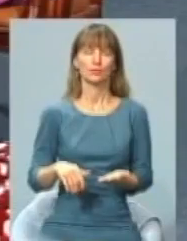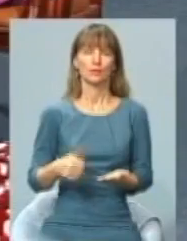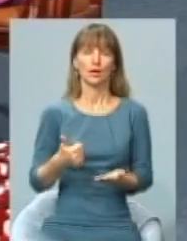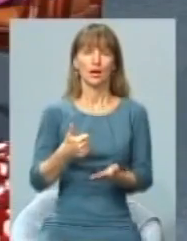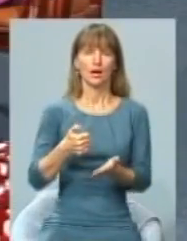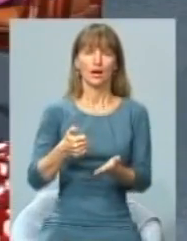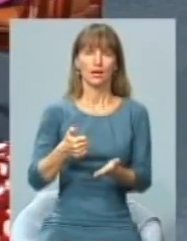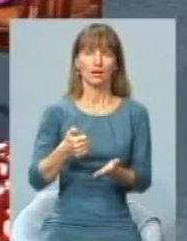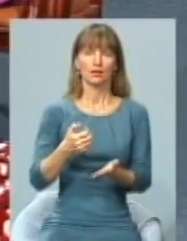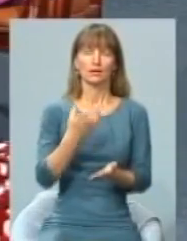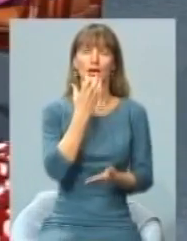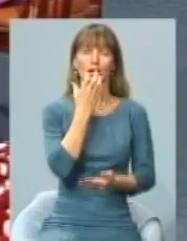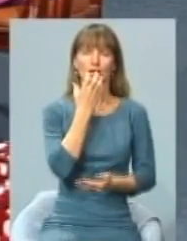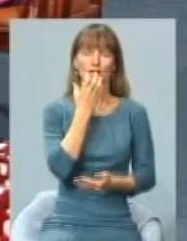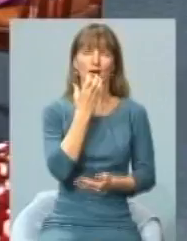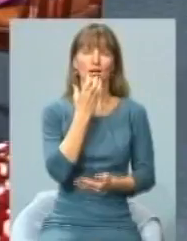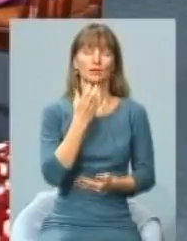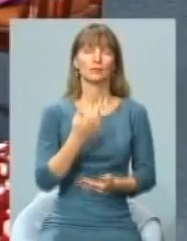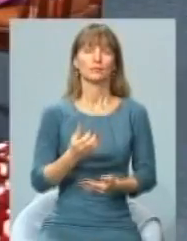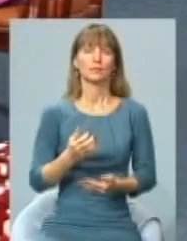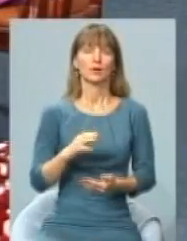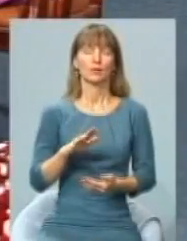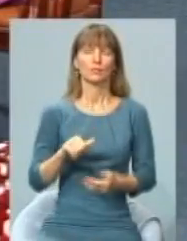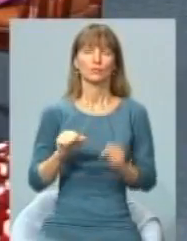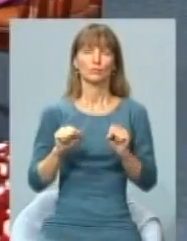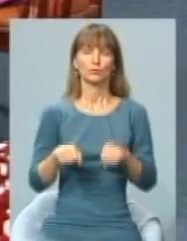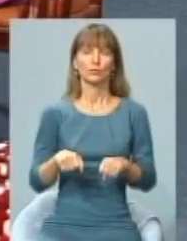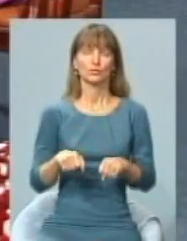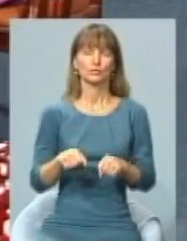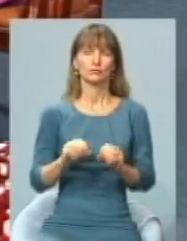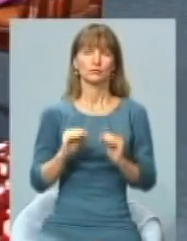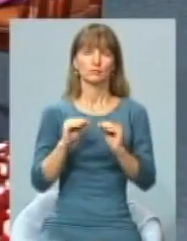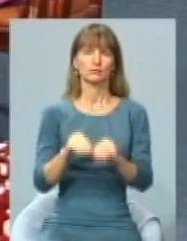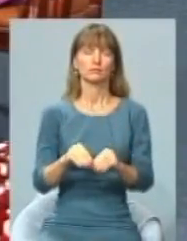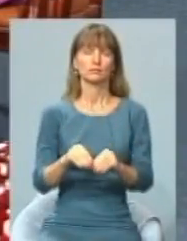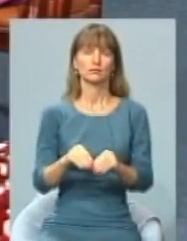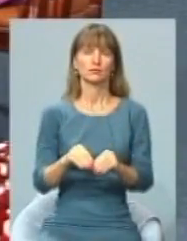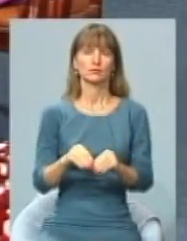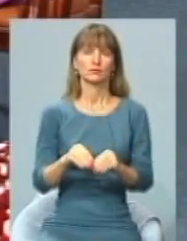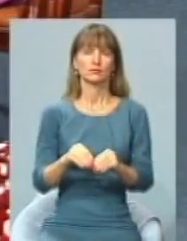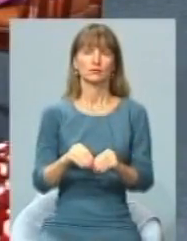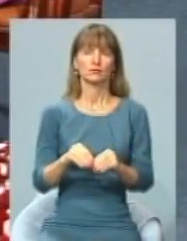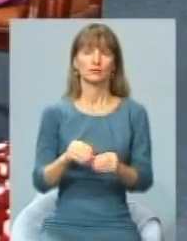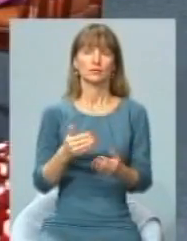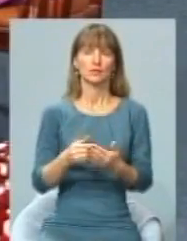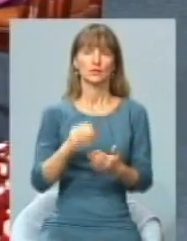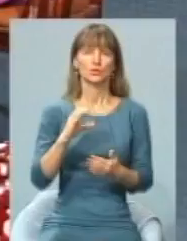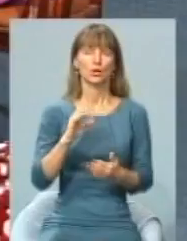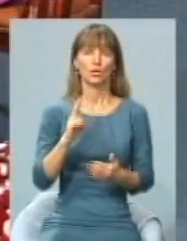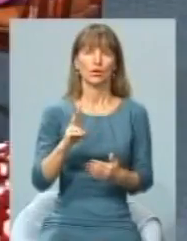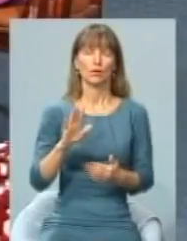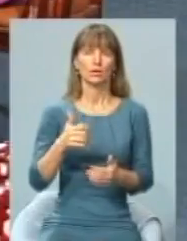спочатку. Нагріваємо? Можна, да. А потім можемо в таку штучку, ну, сок выбрасываем, а потом пшикаем